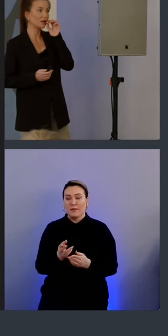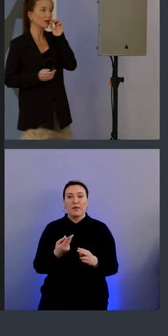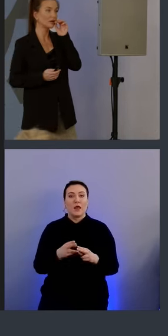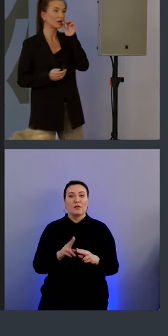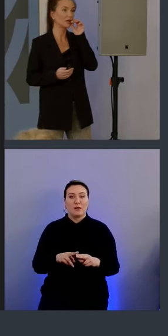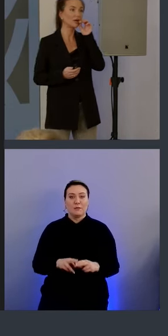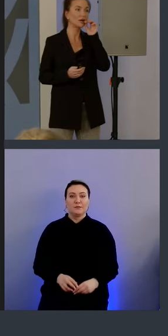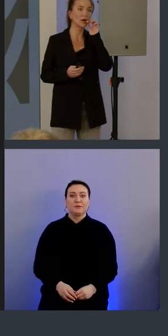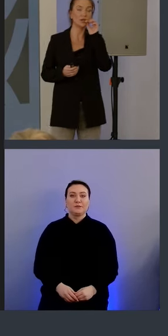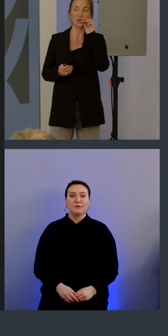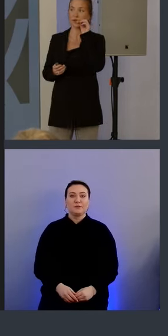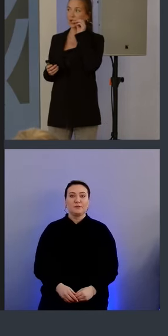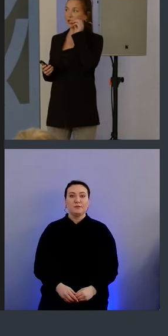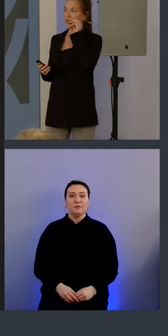Это